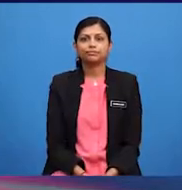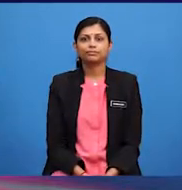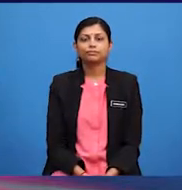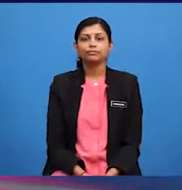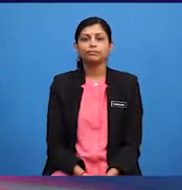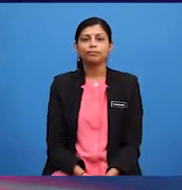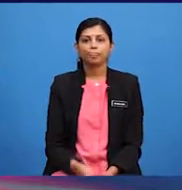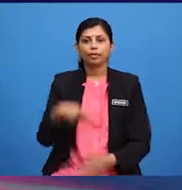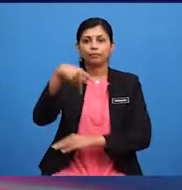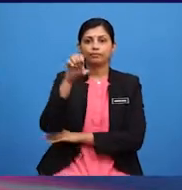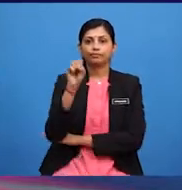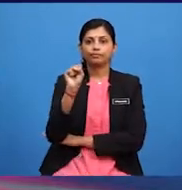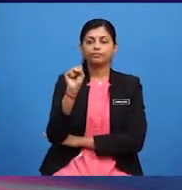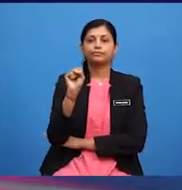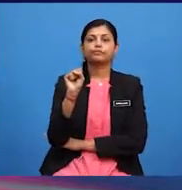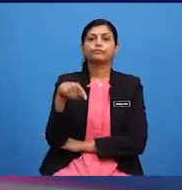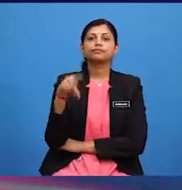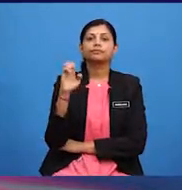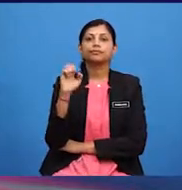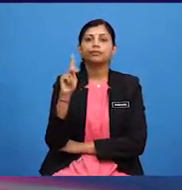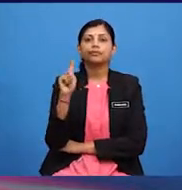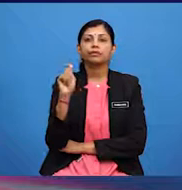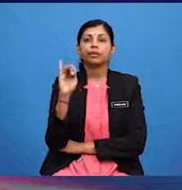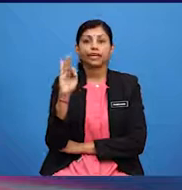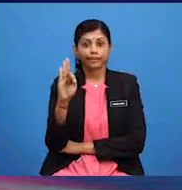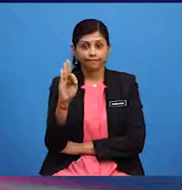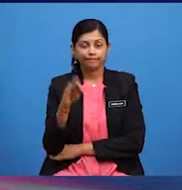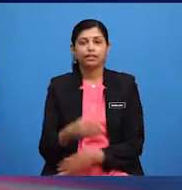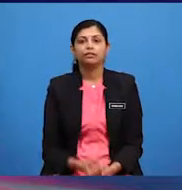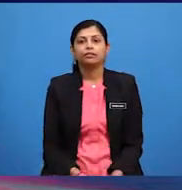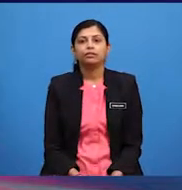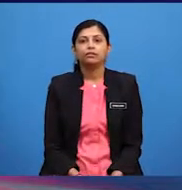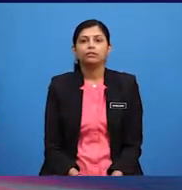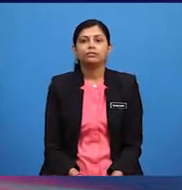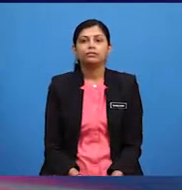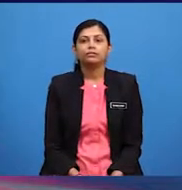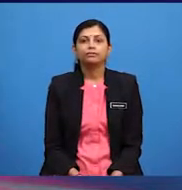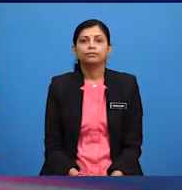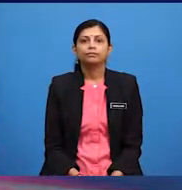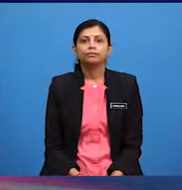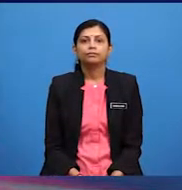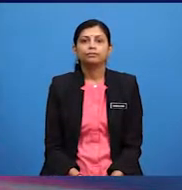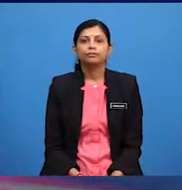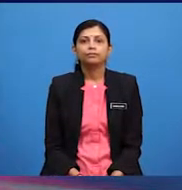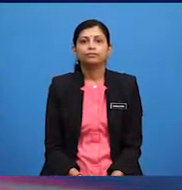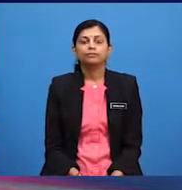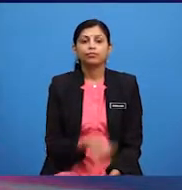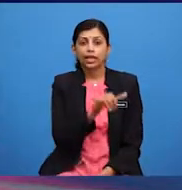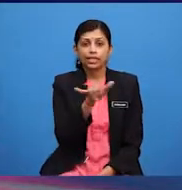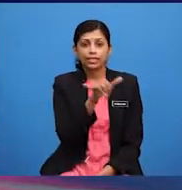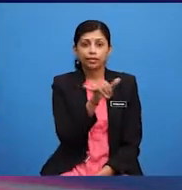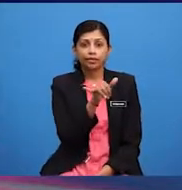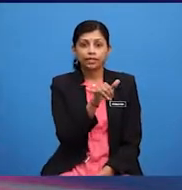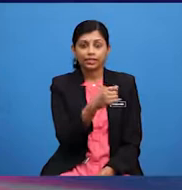lakaran perspektif. Lakaran perspektif ialah satu kaedah ilustrasi objek